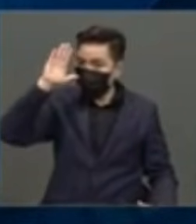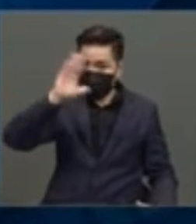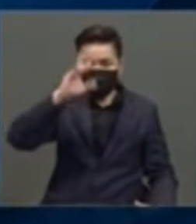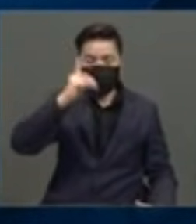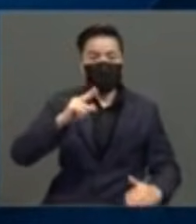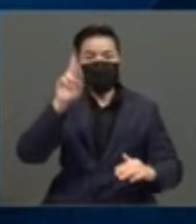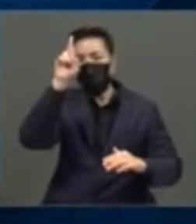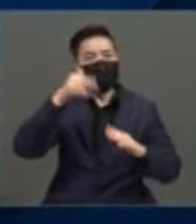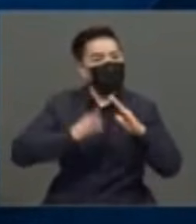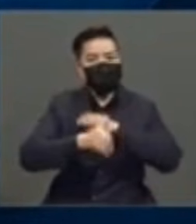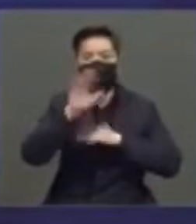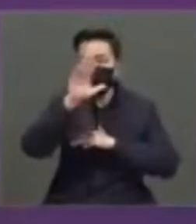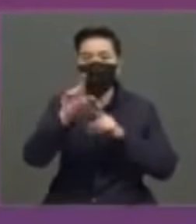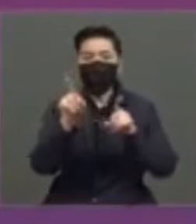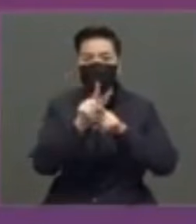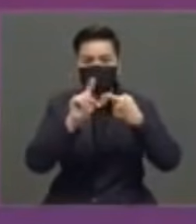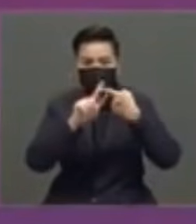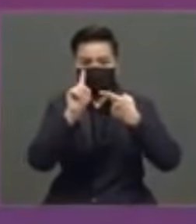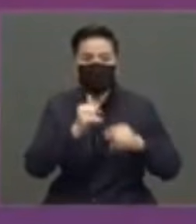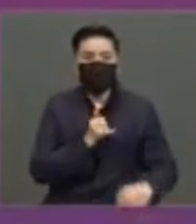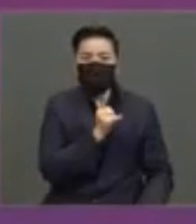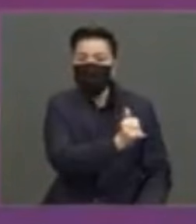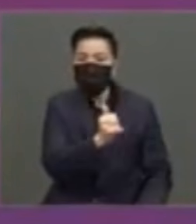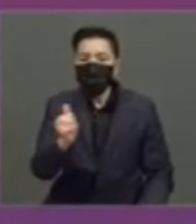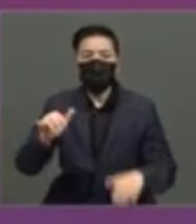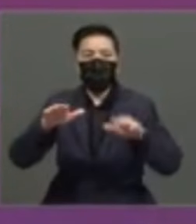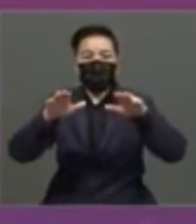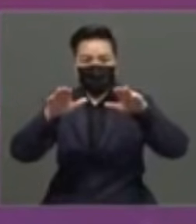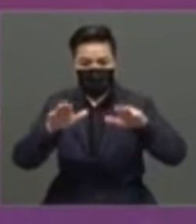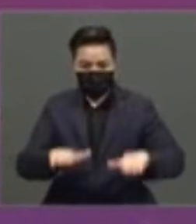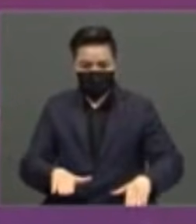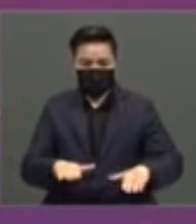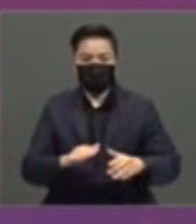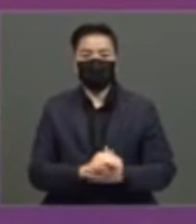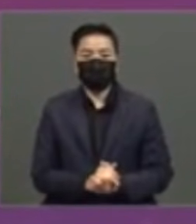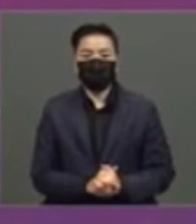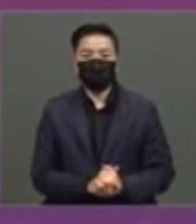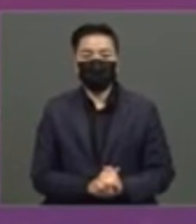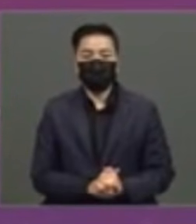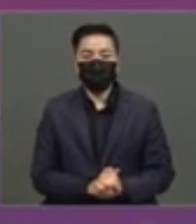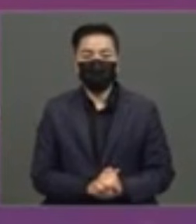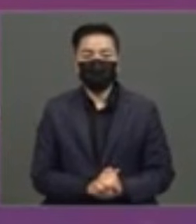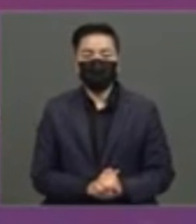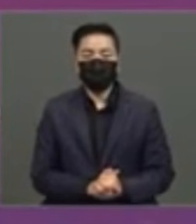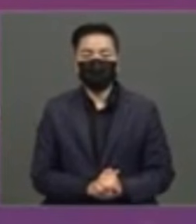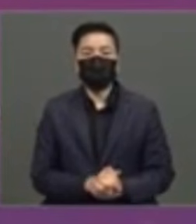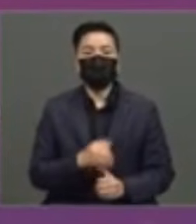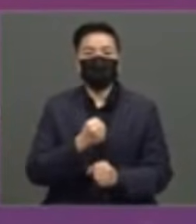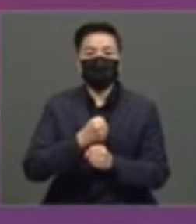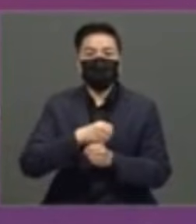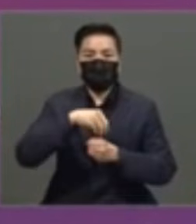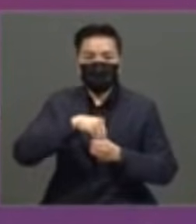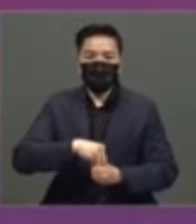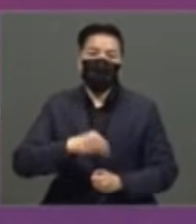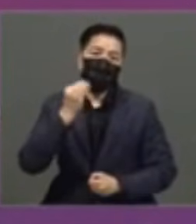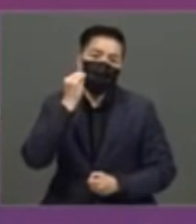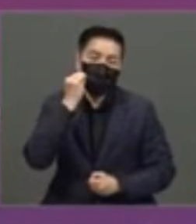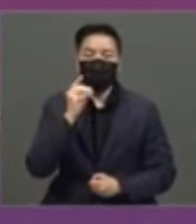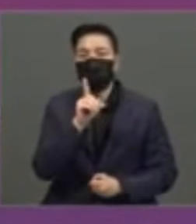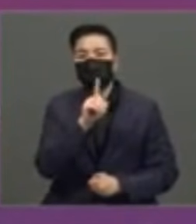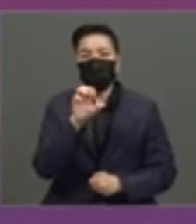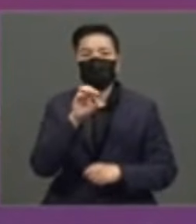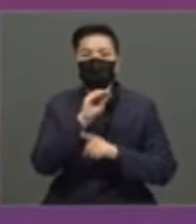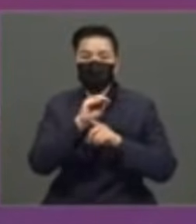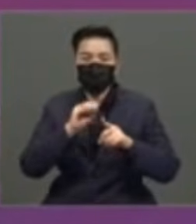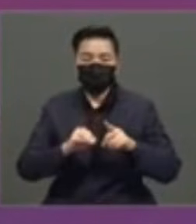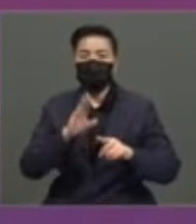อนถัดไปคือลดการเดินทางนะครับแล้วก็ Work from home